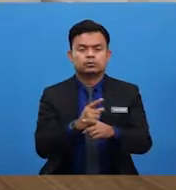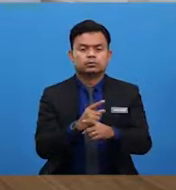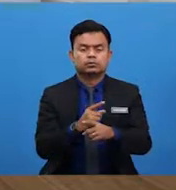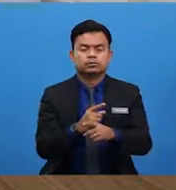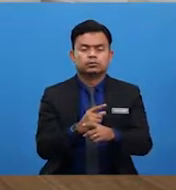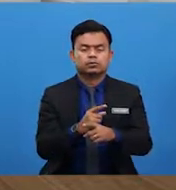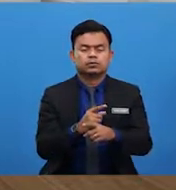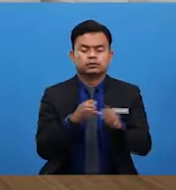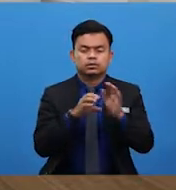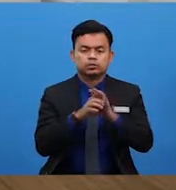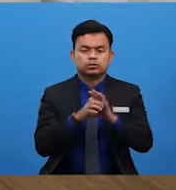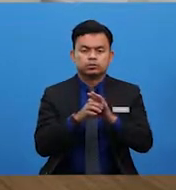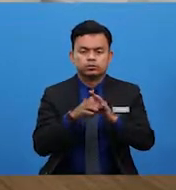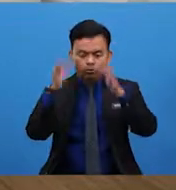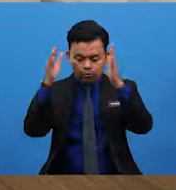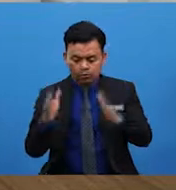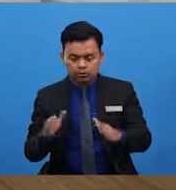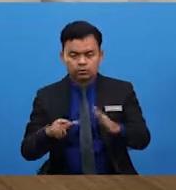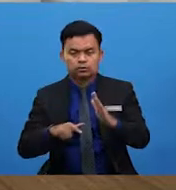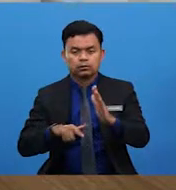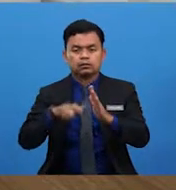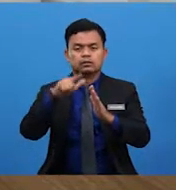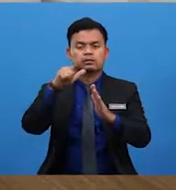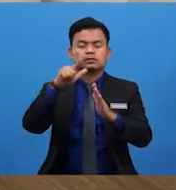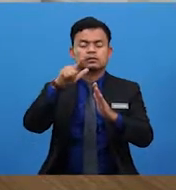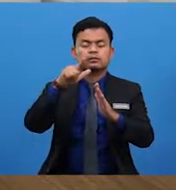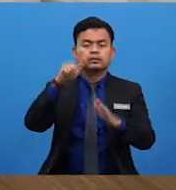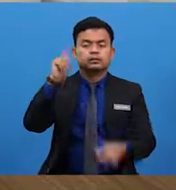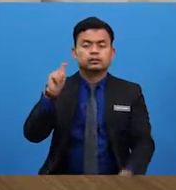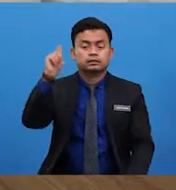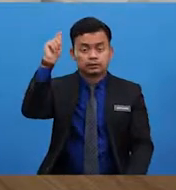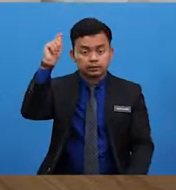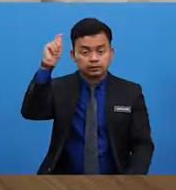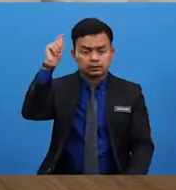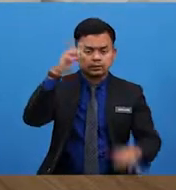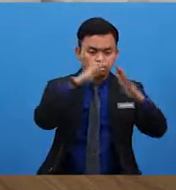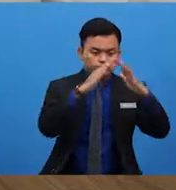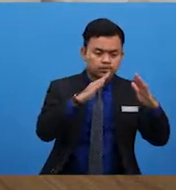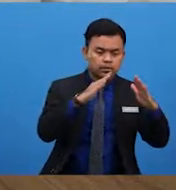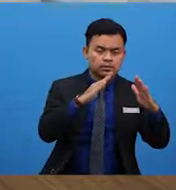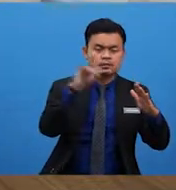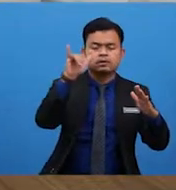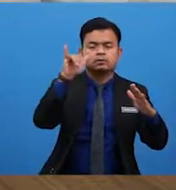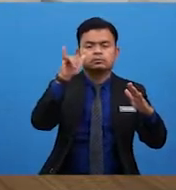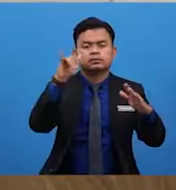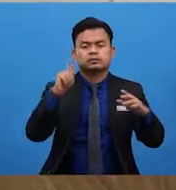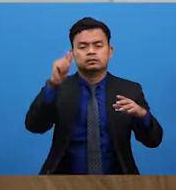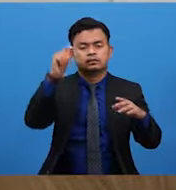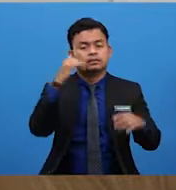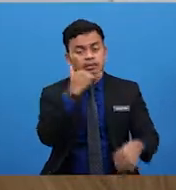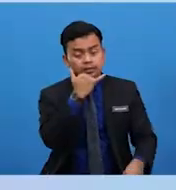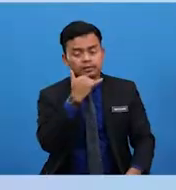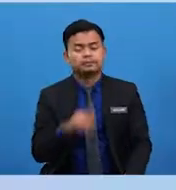menghasilkan karya orang lebih tinggi daripada rumah jadul mahal sesuai oke Om